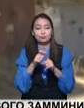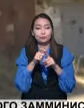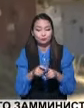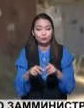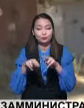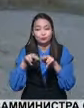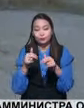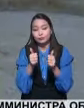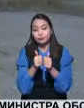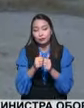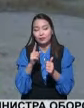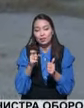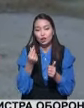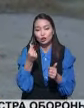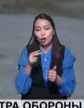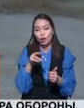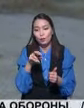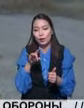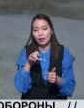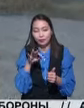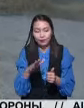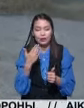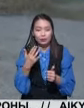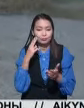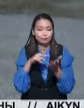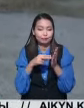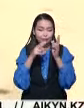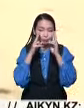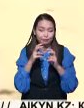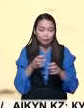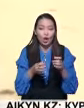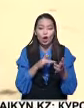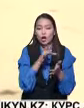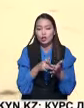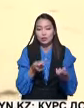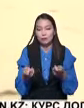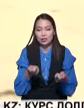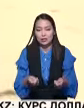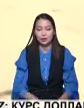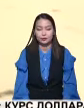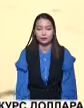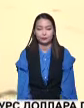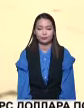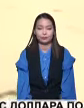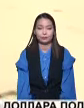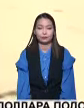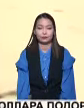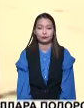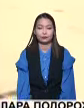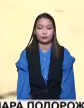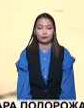в обход кооператива. Сейчас этот вариант находится на рассмотрении городских властей. Ольга Литвина, Нуркен Жалмухан, Астана Таймс, Актобе.